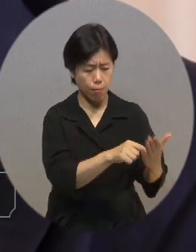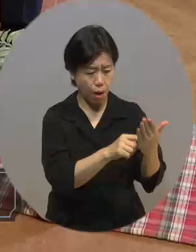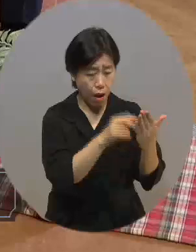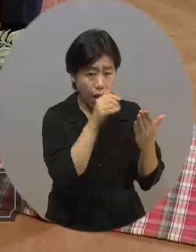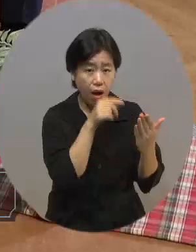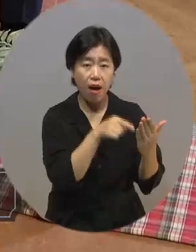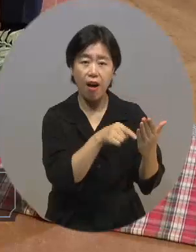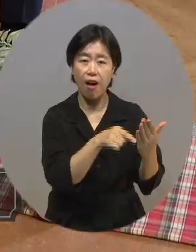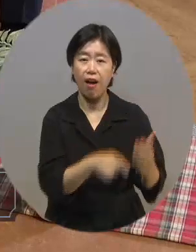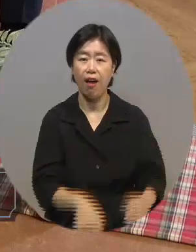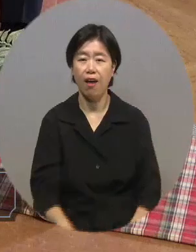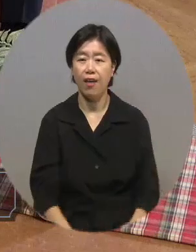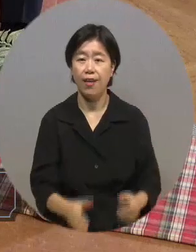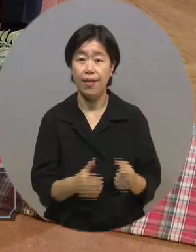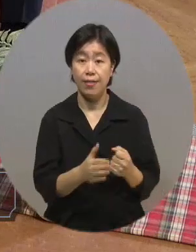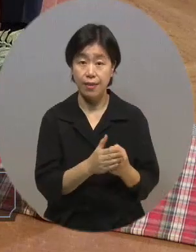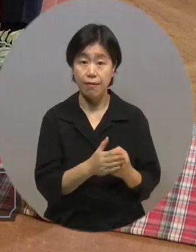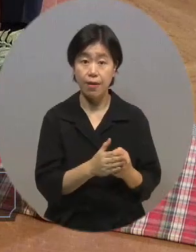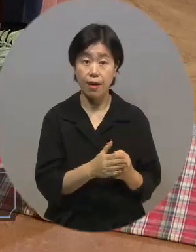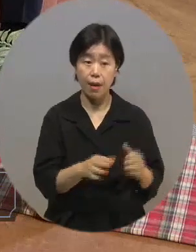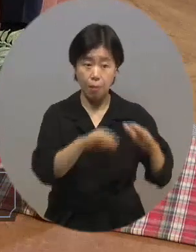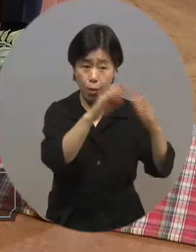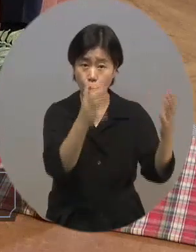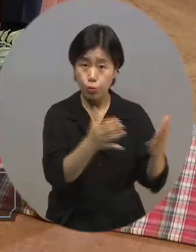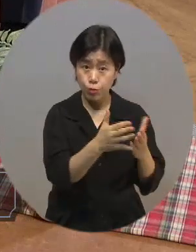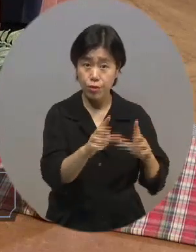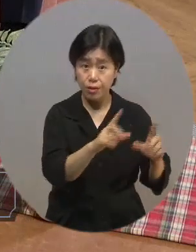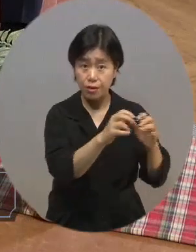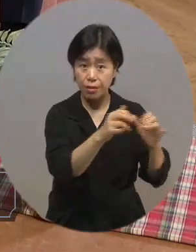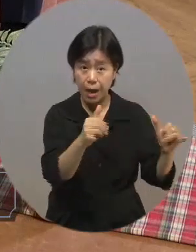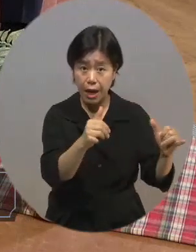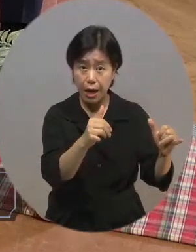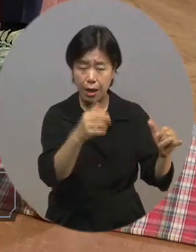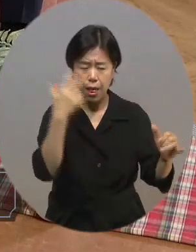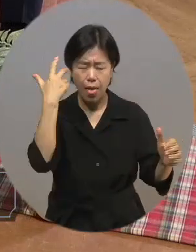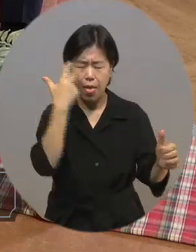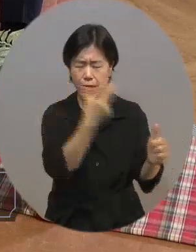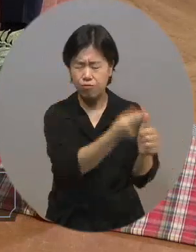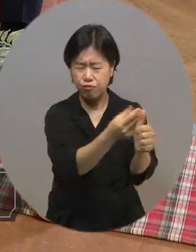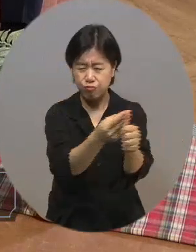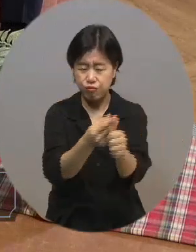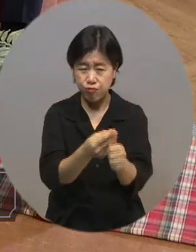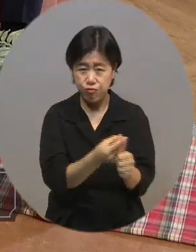보면은 전 국민을 세뇌를 시켜놔가지고